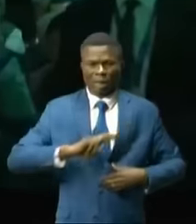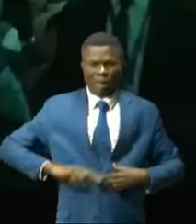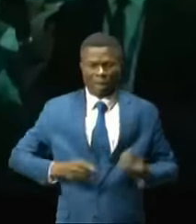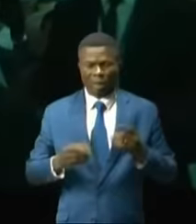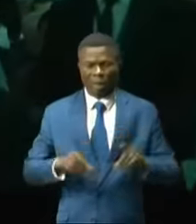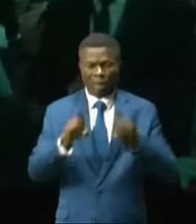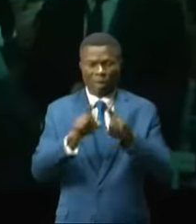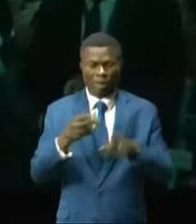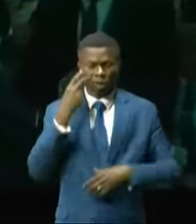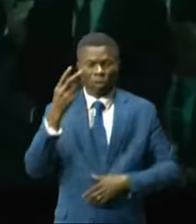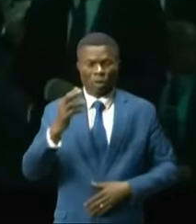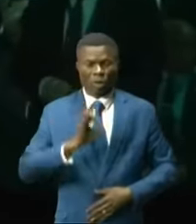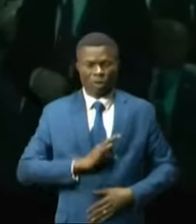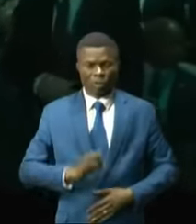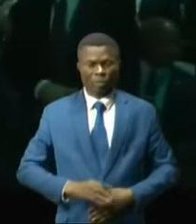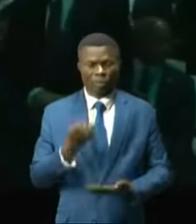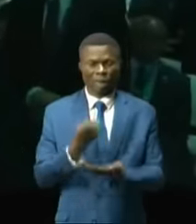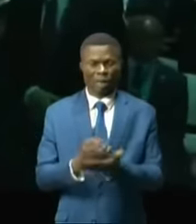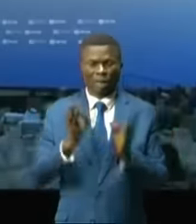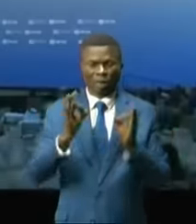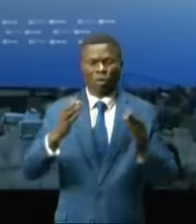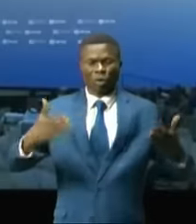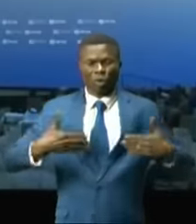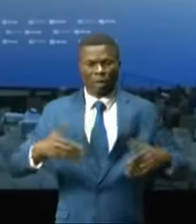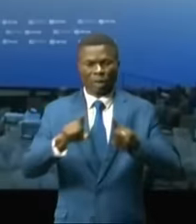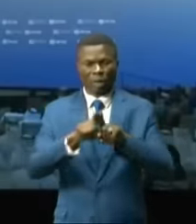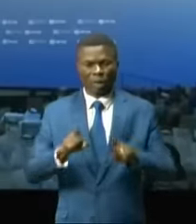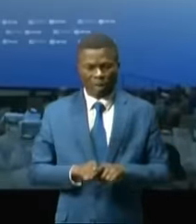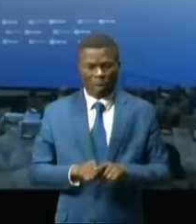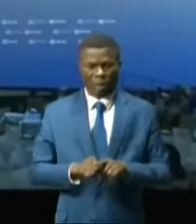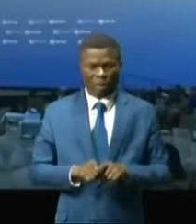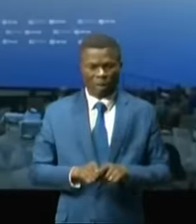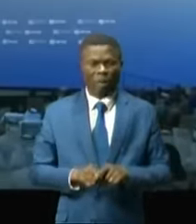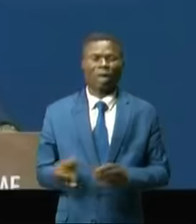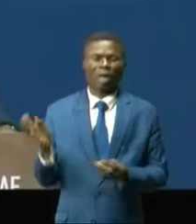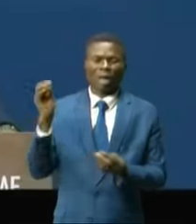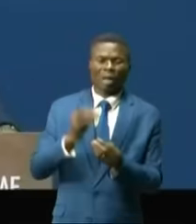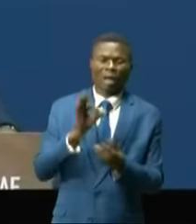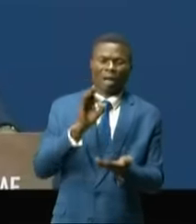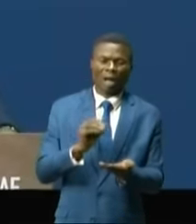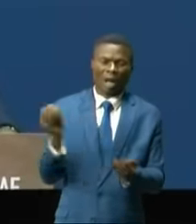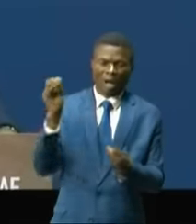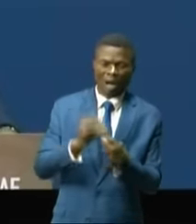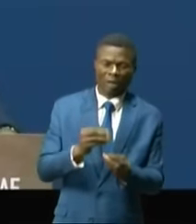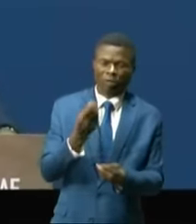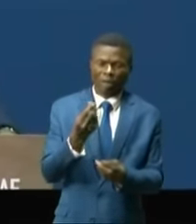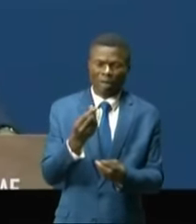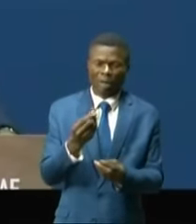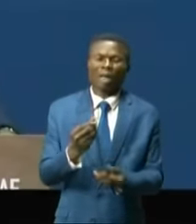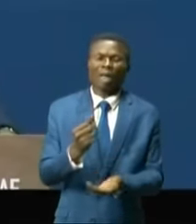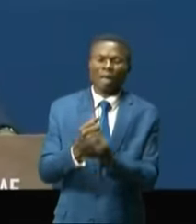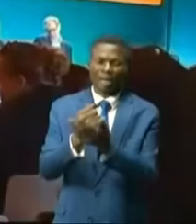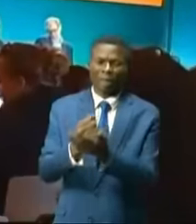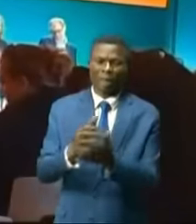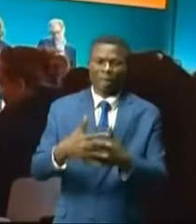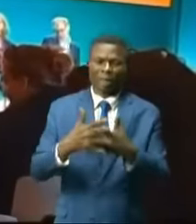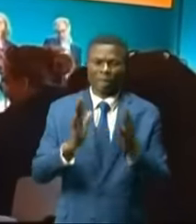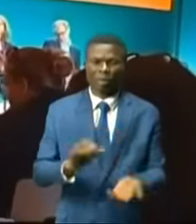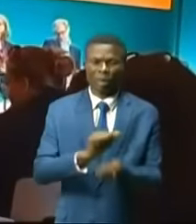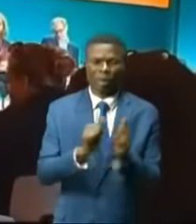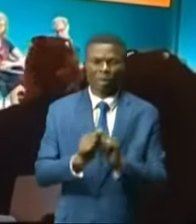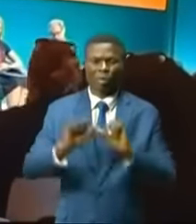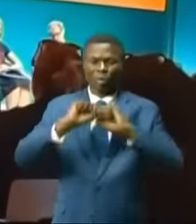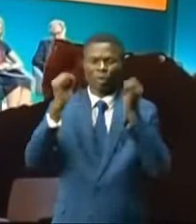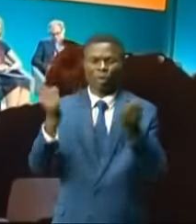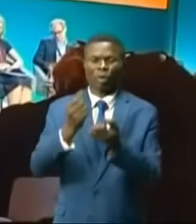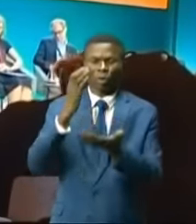vision du président pour une nouvelle économie du climat et pourraient inclure un nouveau fonds de financement supplémentaire et de partenaires de secteurs privés